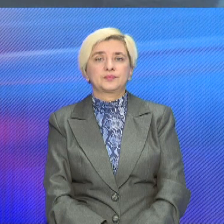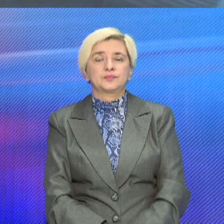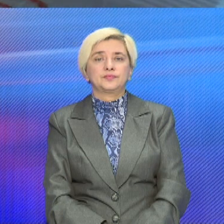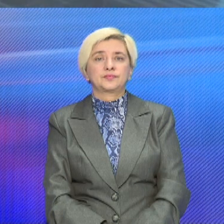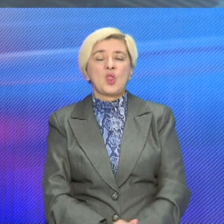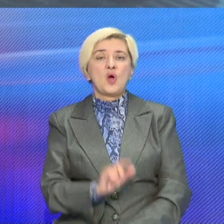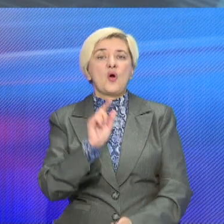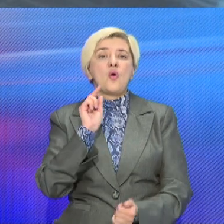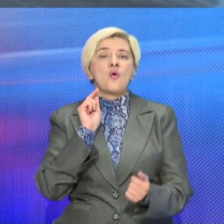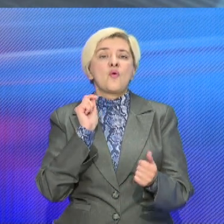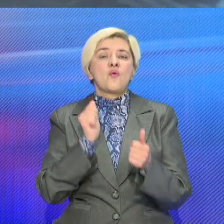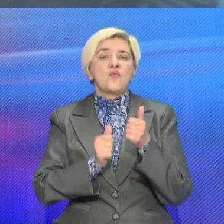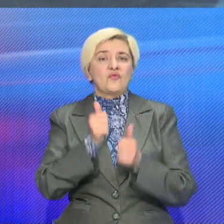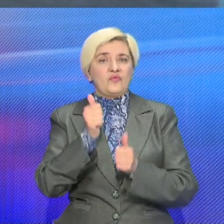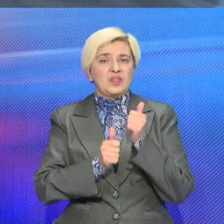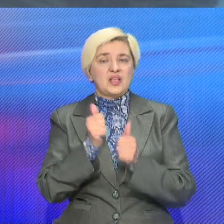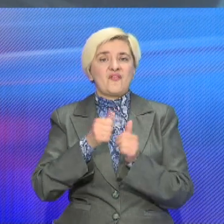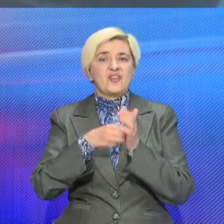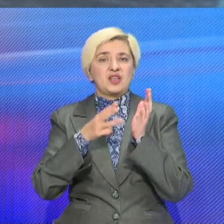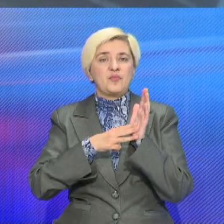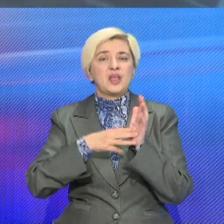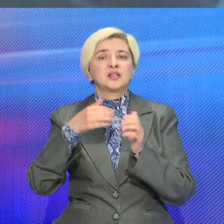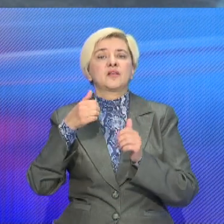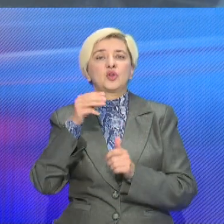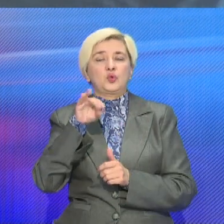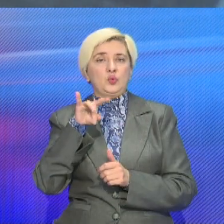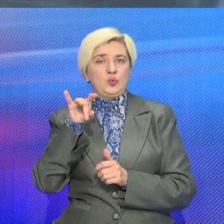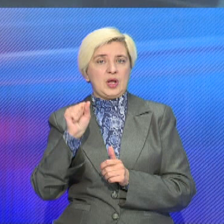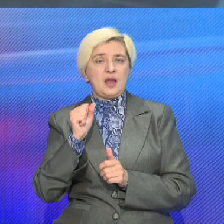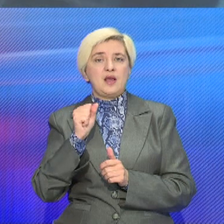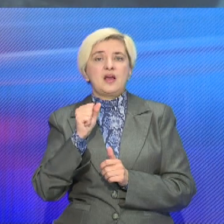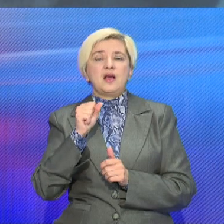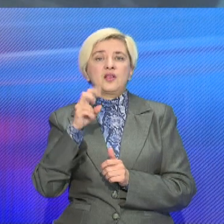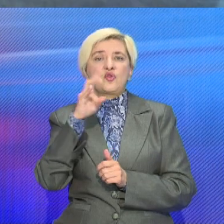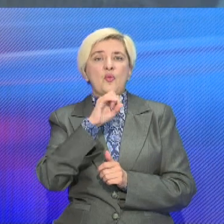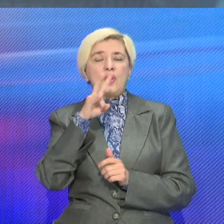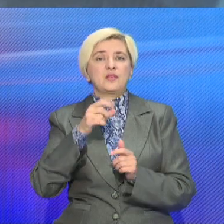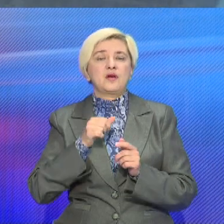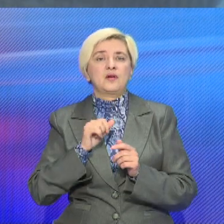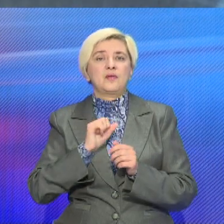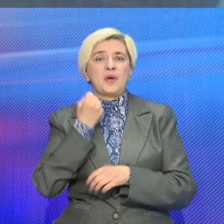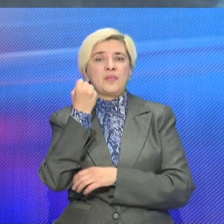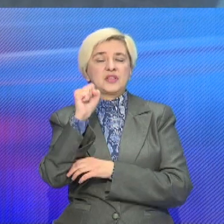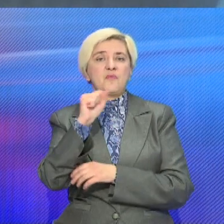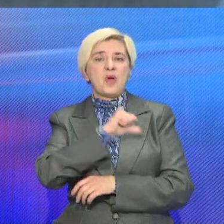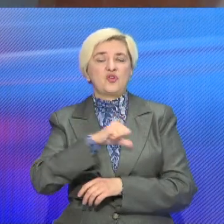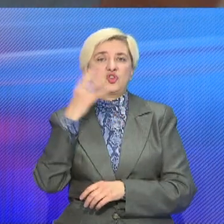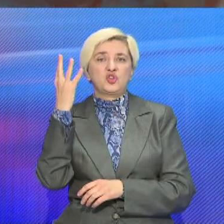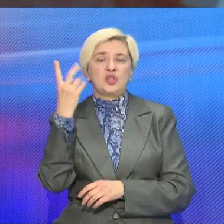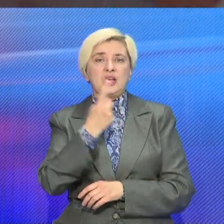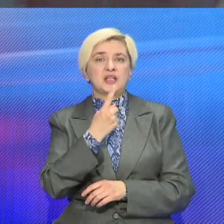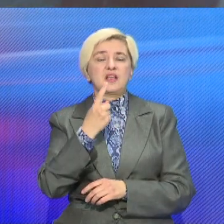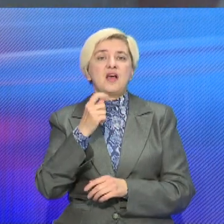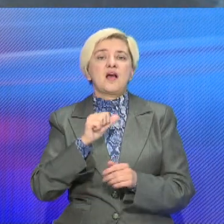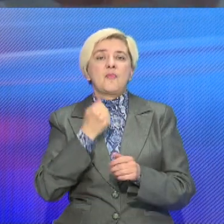У паядынку 18-го тура экстралігі Нёман упэўнена абгуляў Магілёў 4-1. Дакладнымі кіткамі вызначыліся